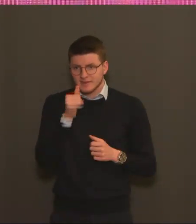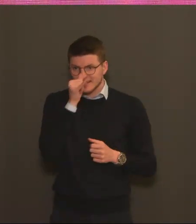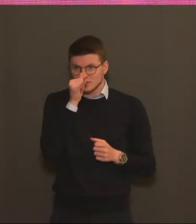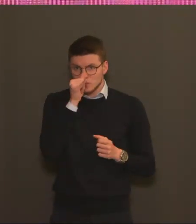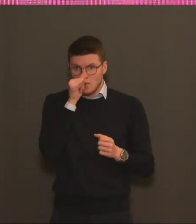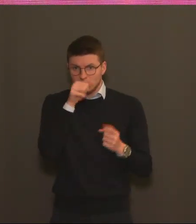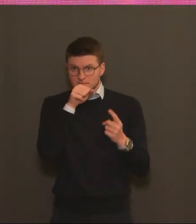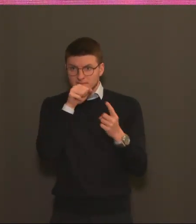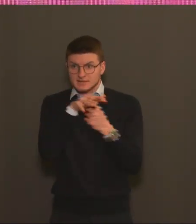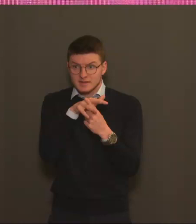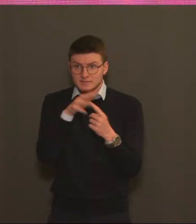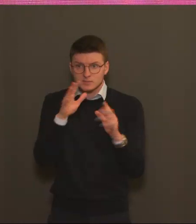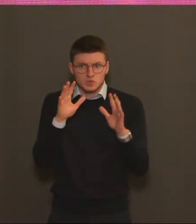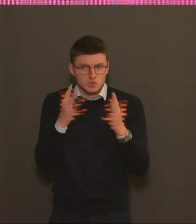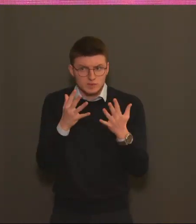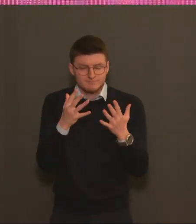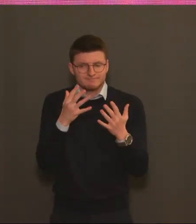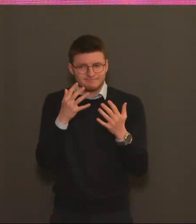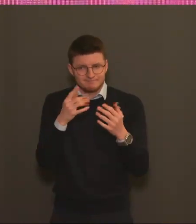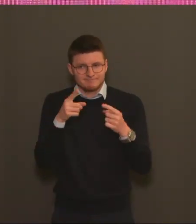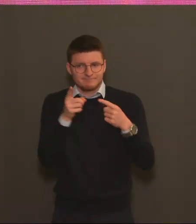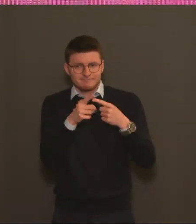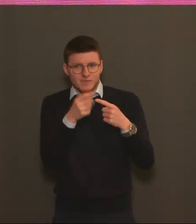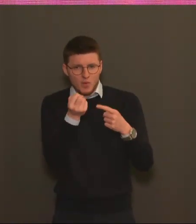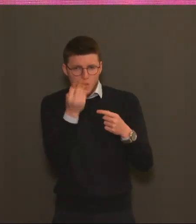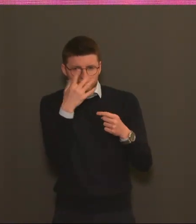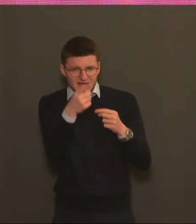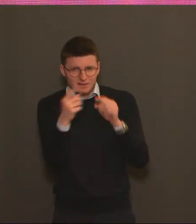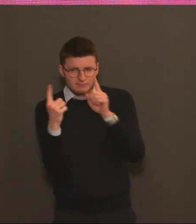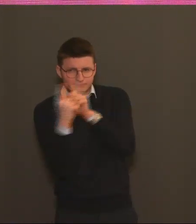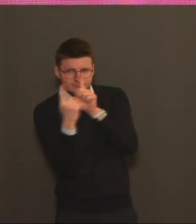de dichtheid en de duur van onze contacten.